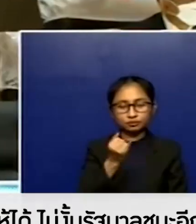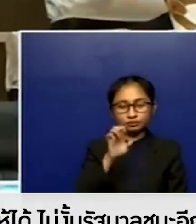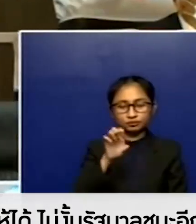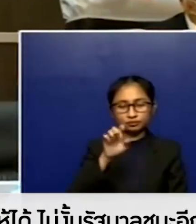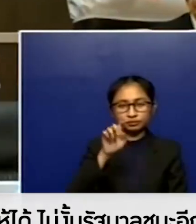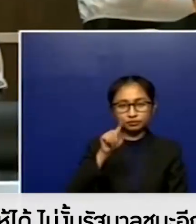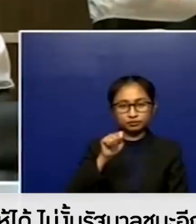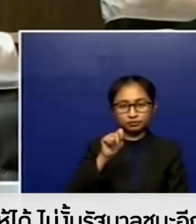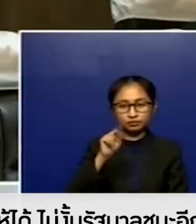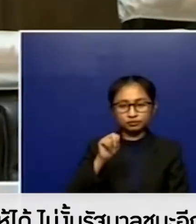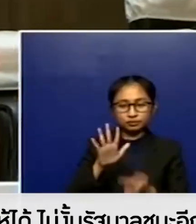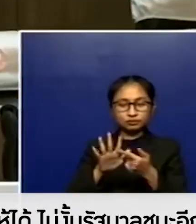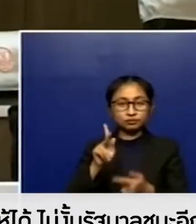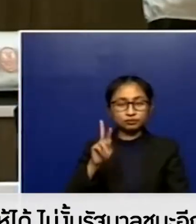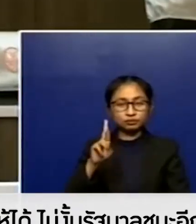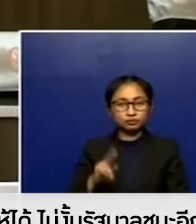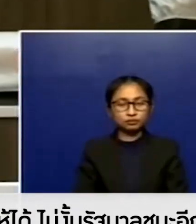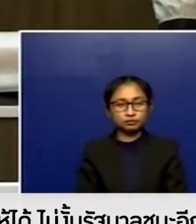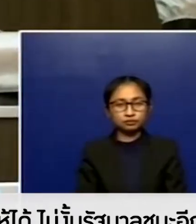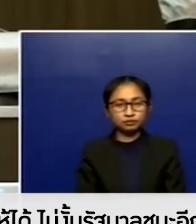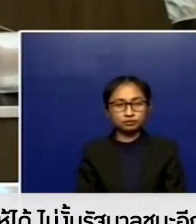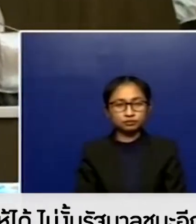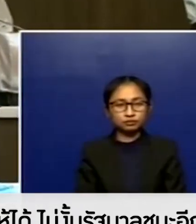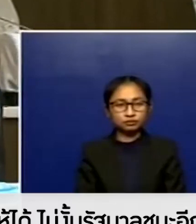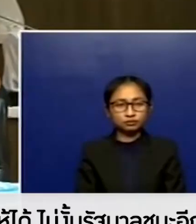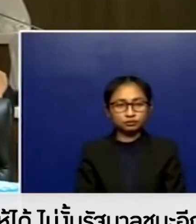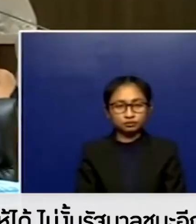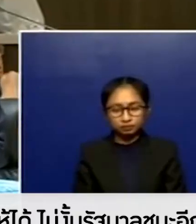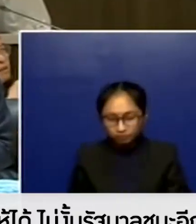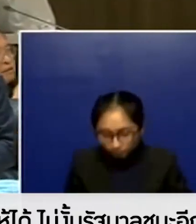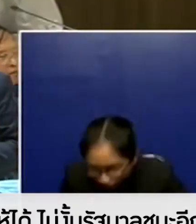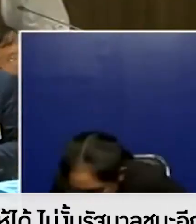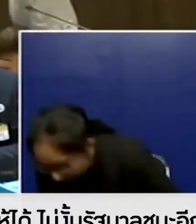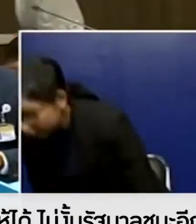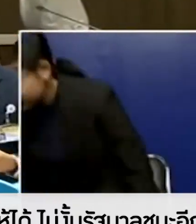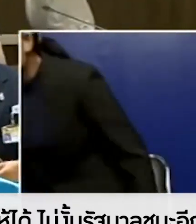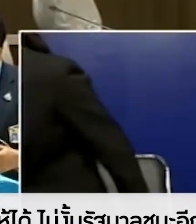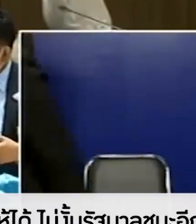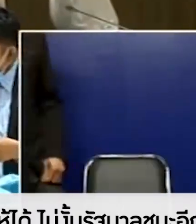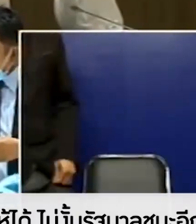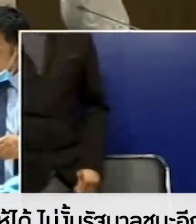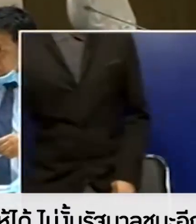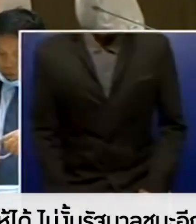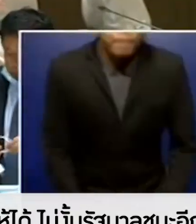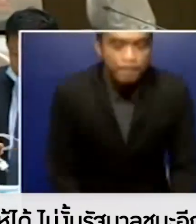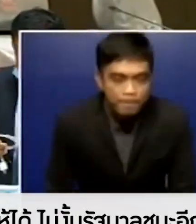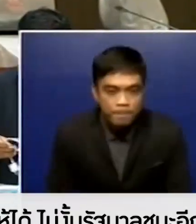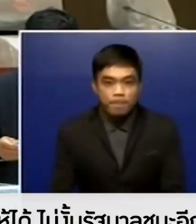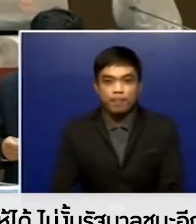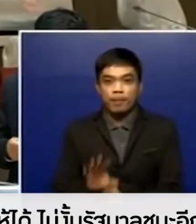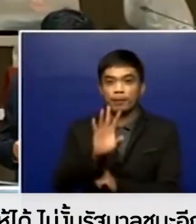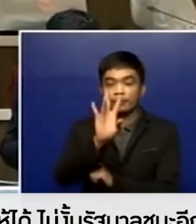เป็นกฎหมายที่รัฐบาลไม่พอใจเพราะว่าพอฝ่ายค้านสามารถแก้ได้สำเร็จในขั้นตอนของกันนะกรรมาธิการ